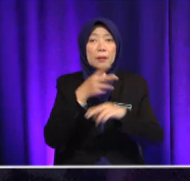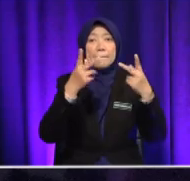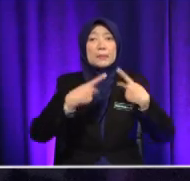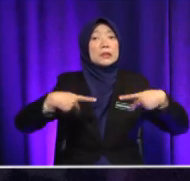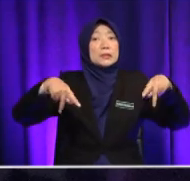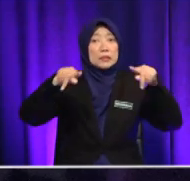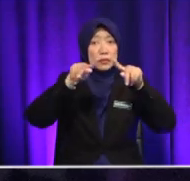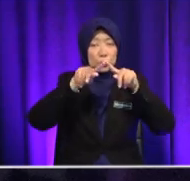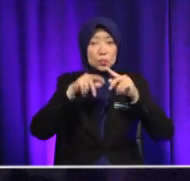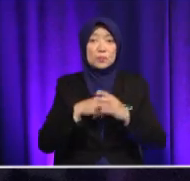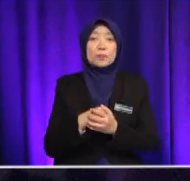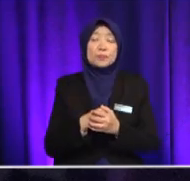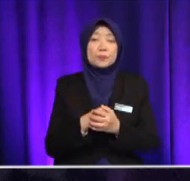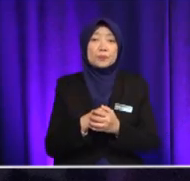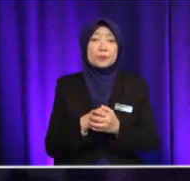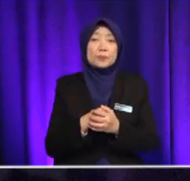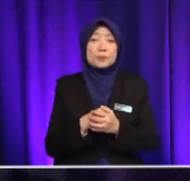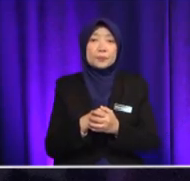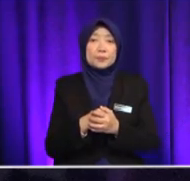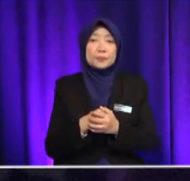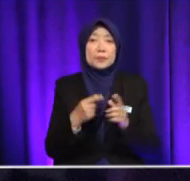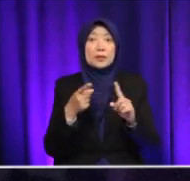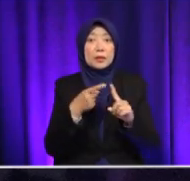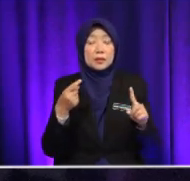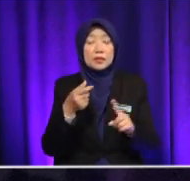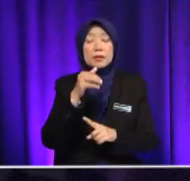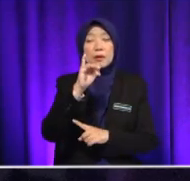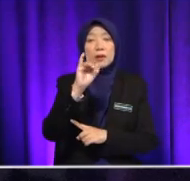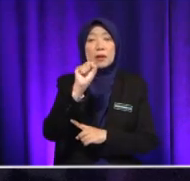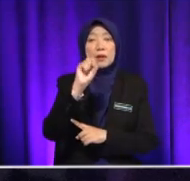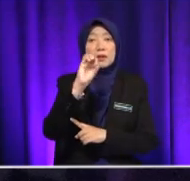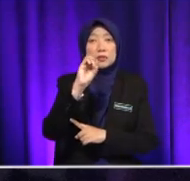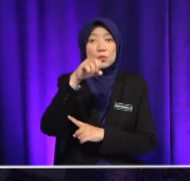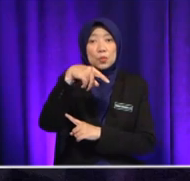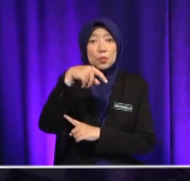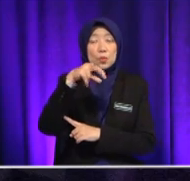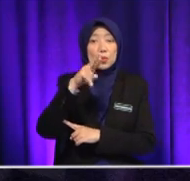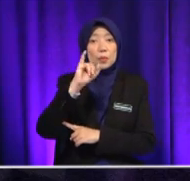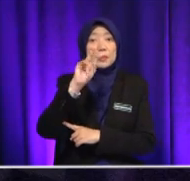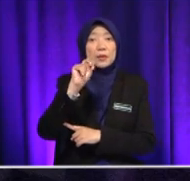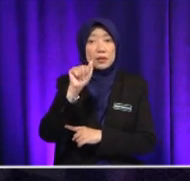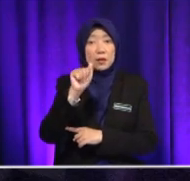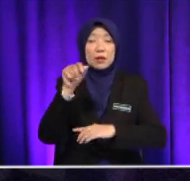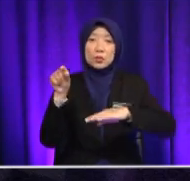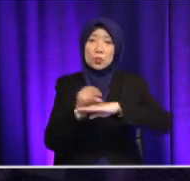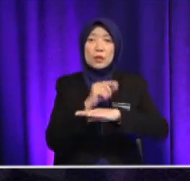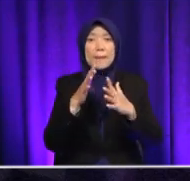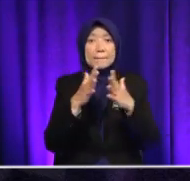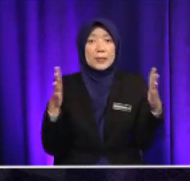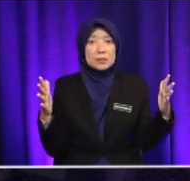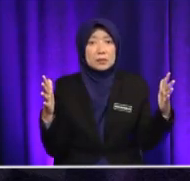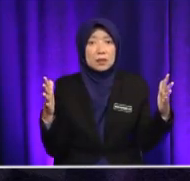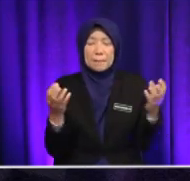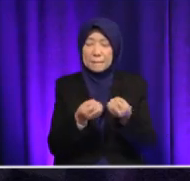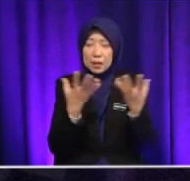adalah daripada isoprena. Isoprena dan pasti kegunaannya yang sangat besar iaitu